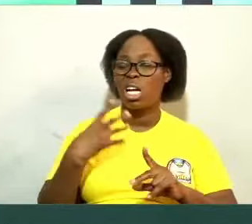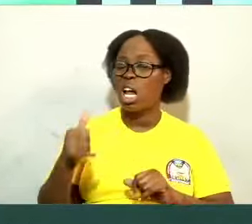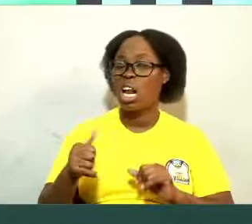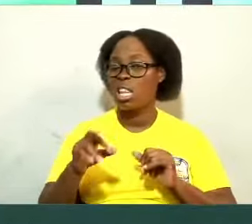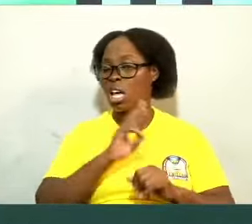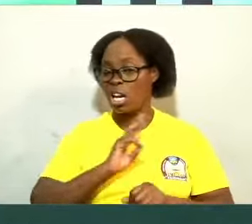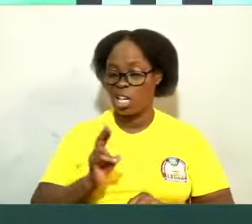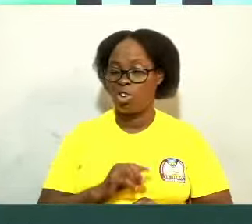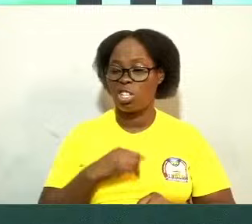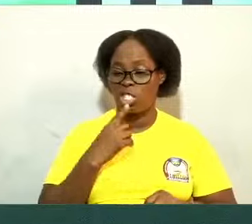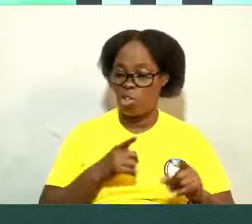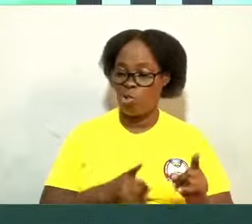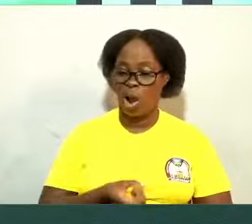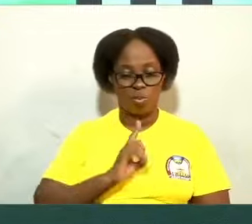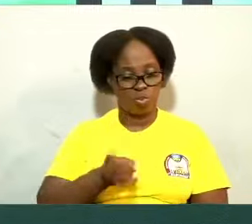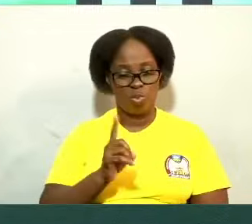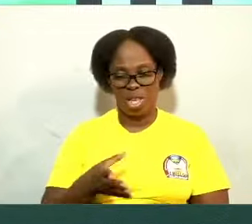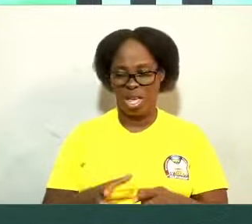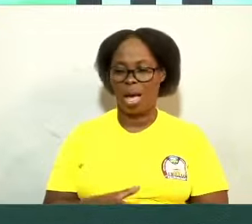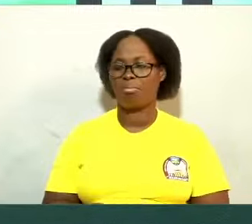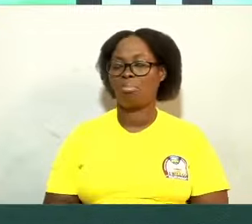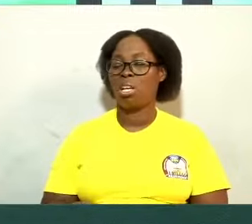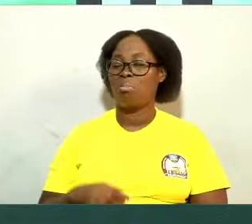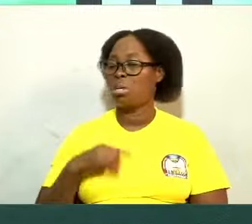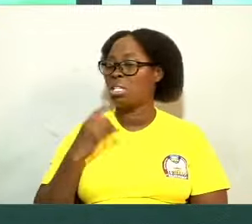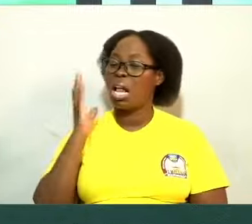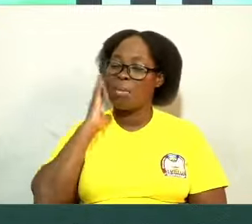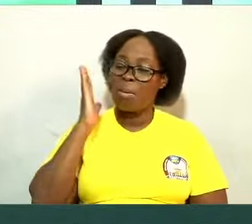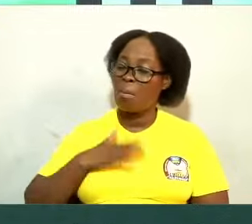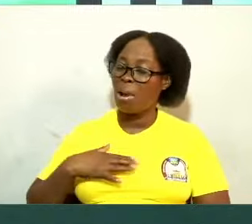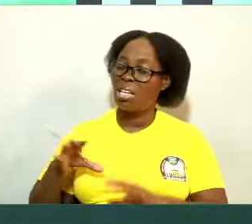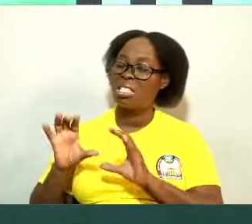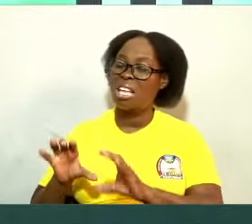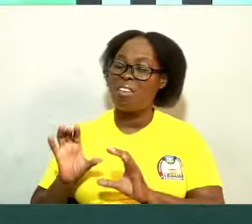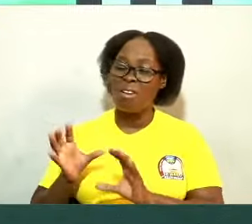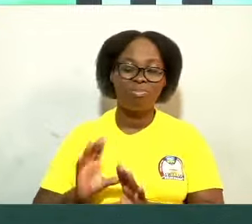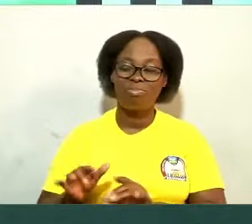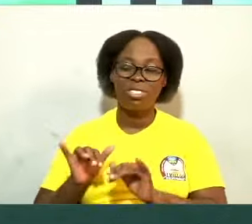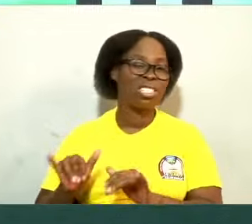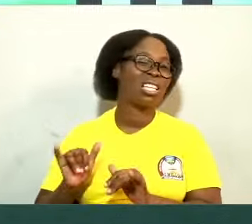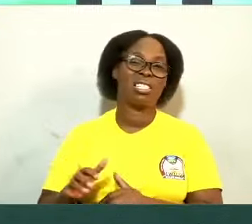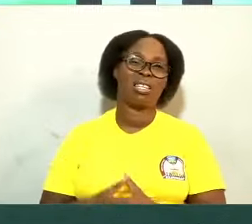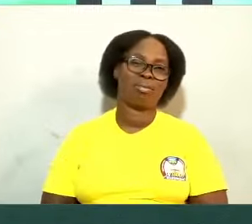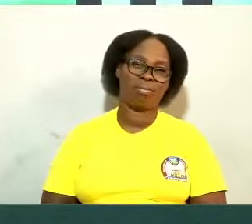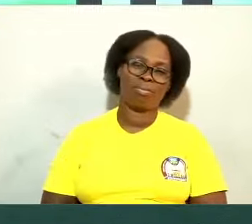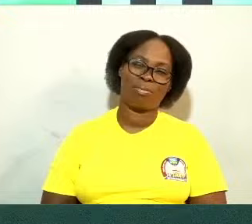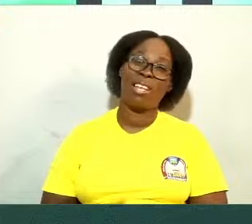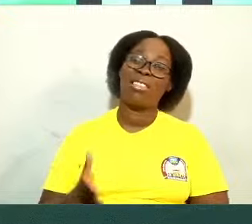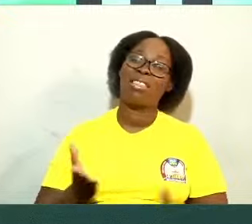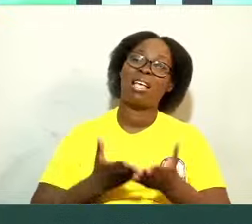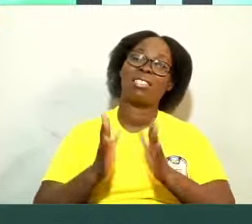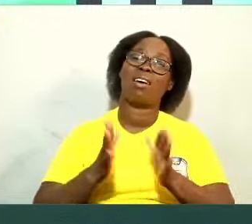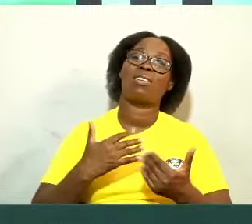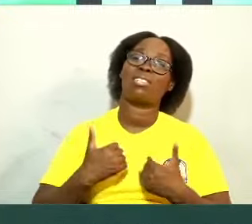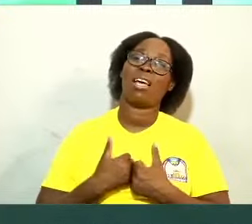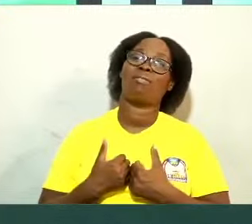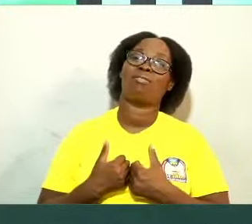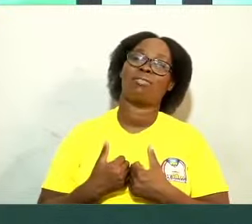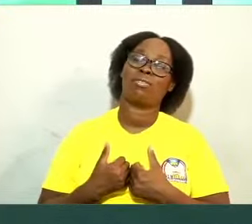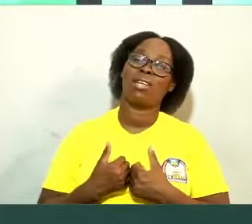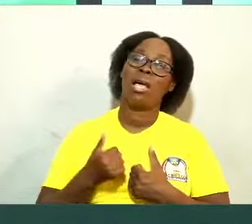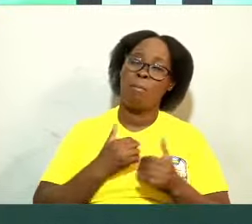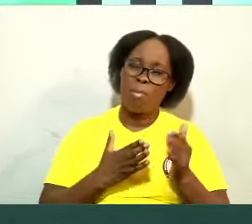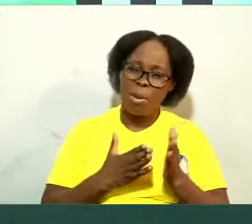inatosha, usihangaike mama, rudi tu. Huko kulikuwa na watumishi 37 wa baba yangu kwenye mashamba. Mimi nina